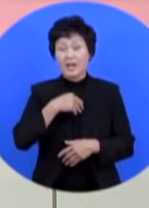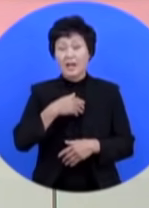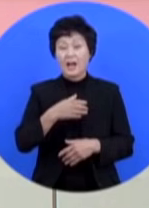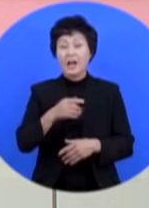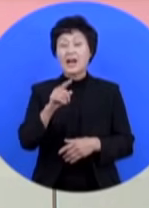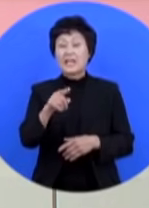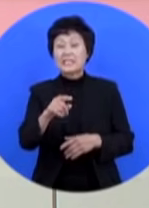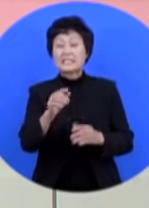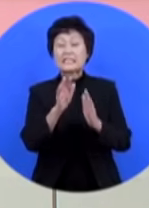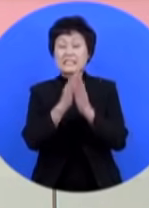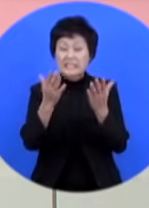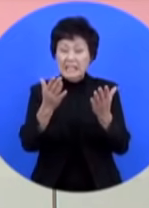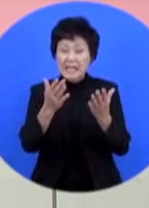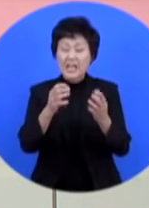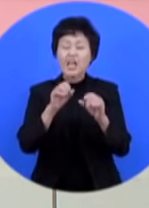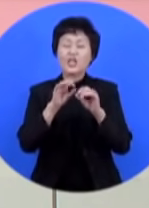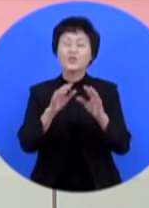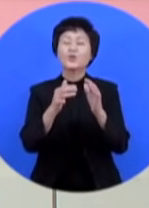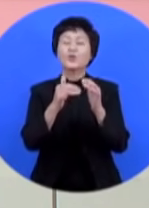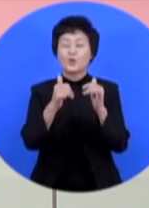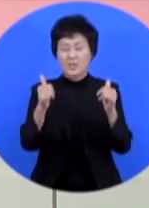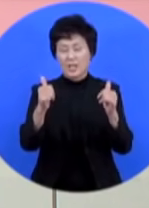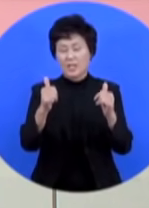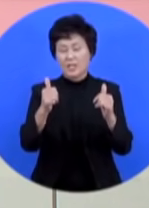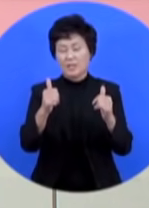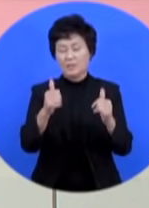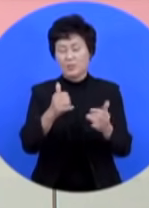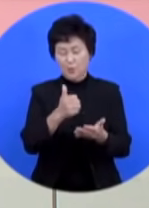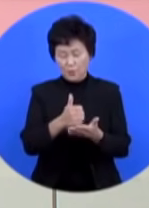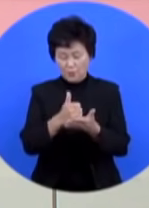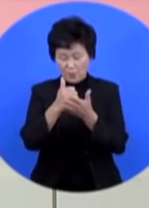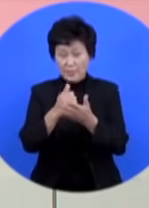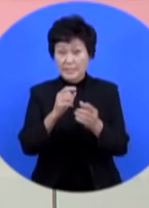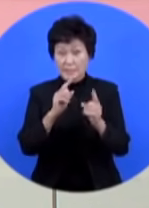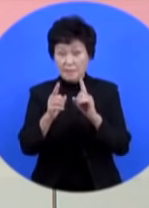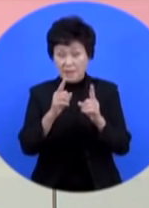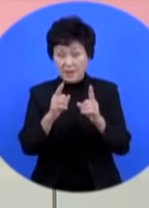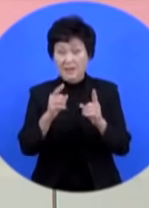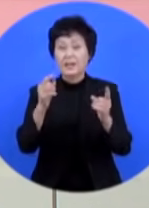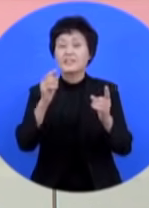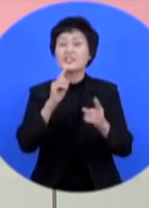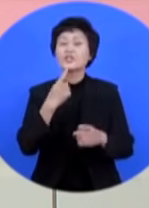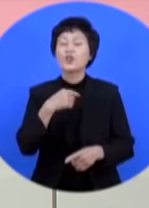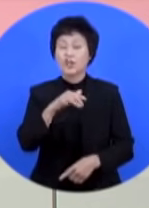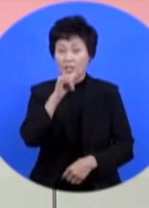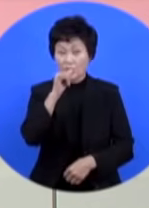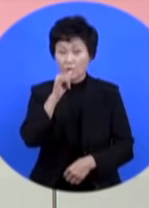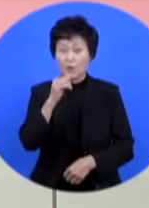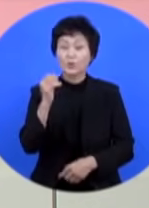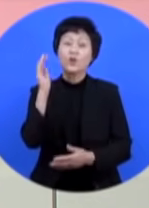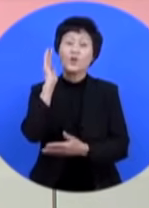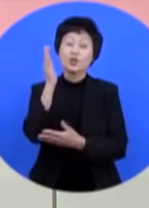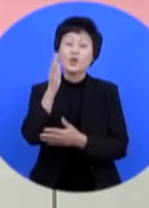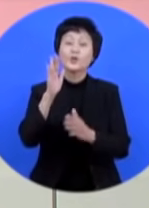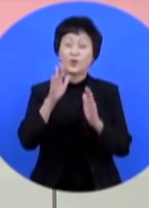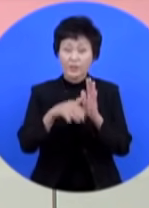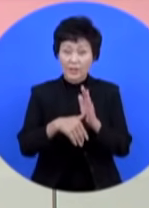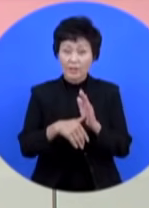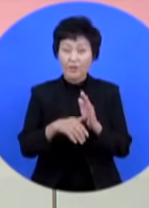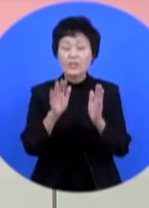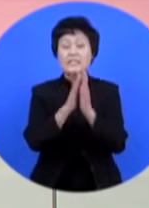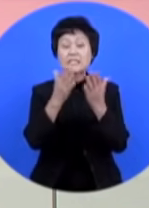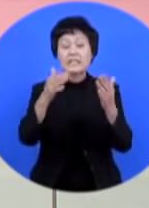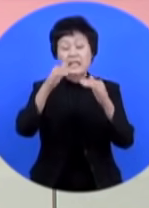존경한다고 말해왔었고 네. 또 저희 교회 설교에서도 이 전능자의 그늘에 나오는 내용들을 여러 번